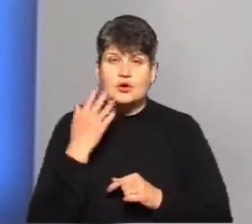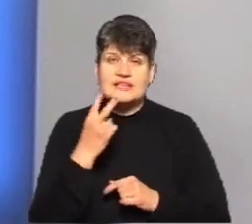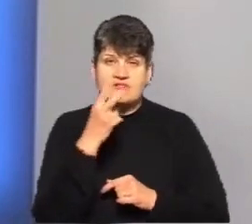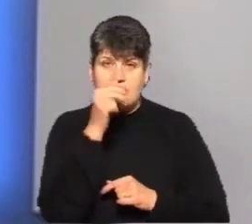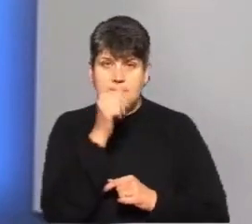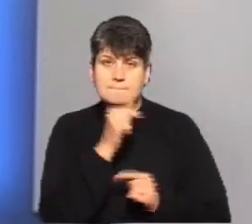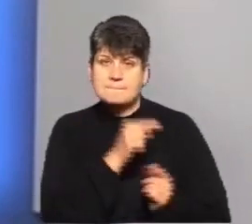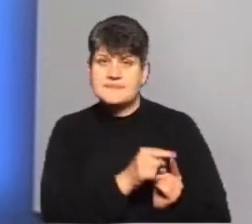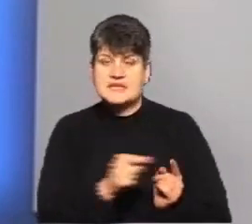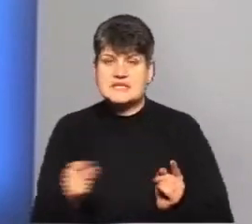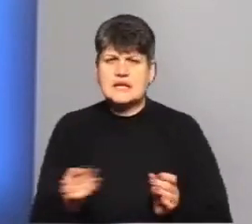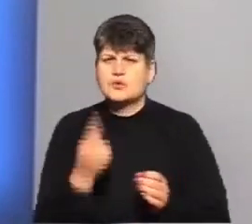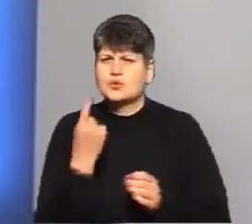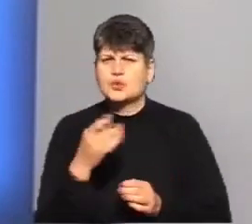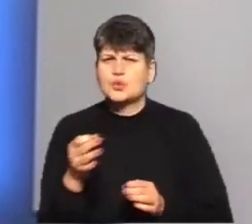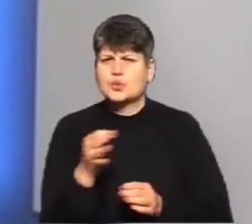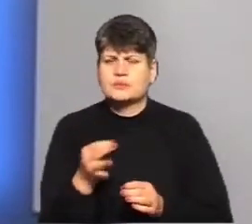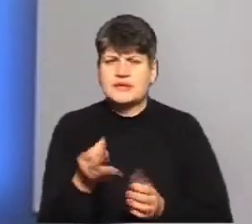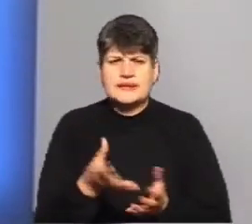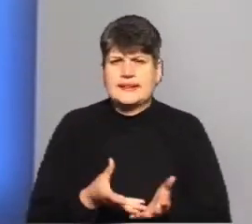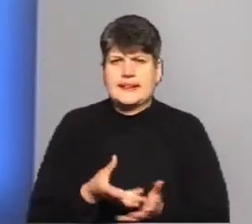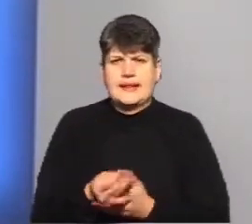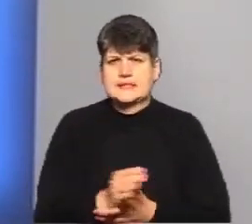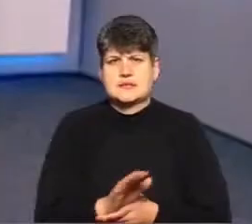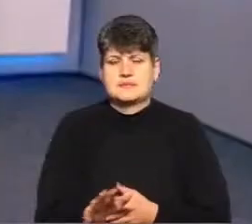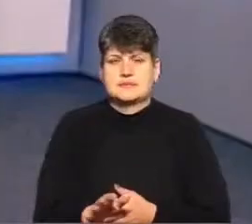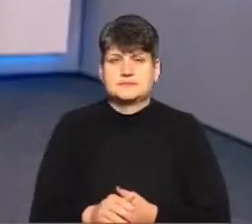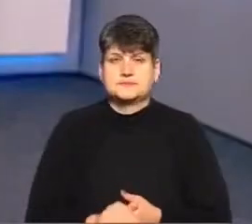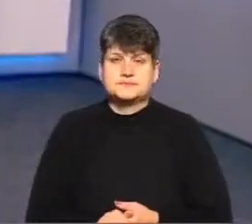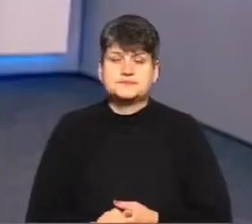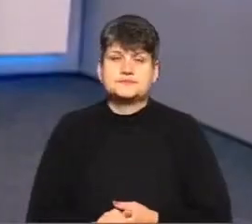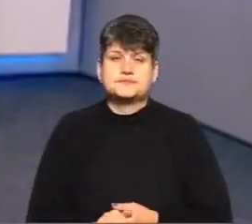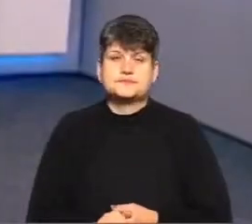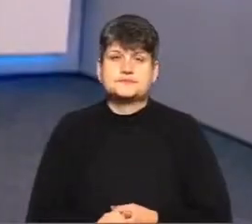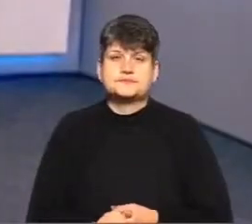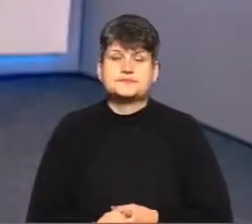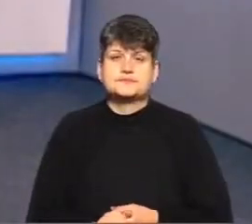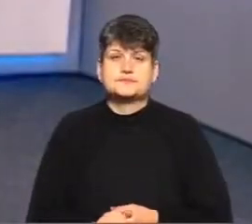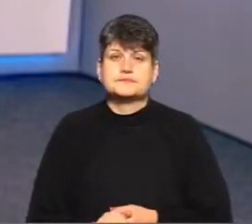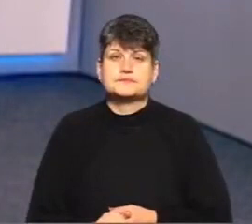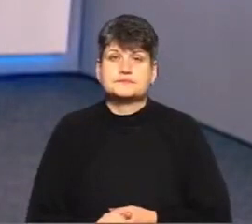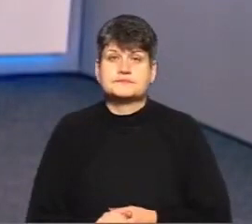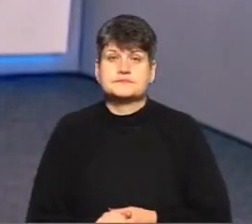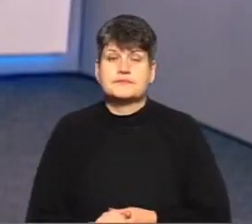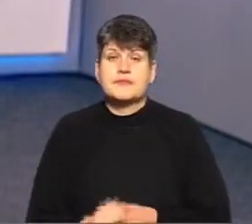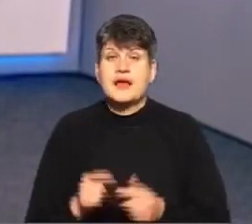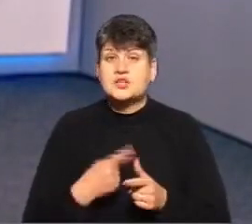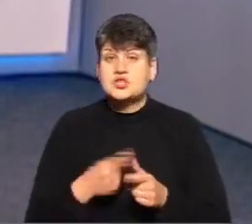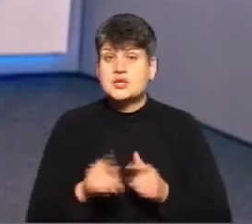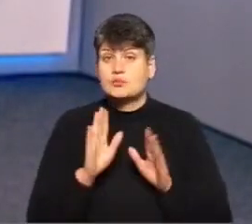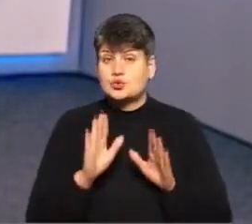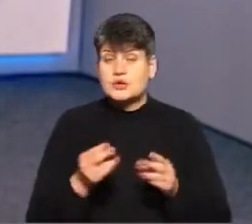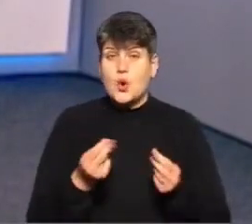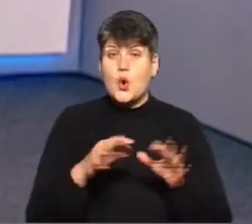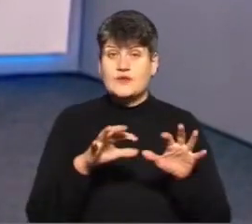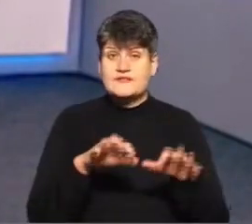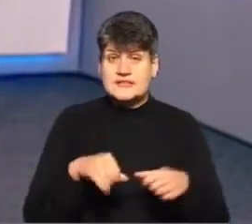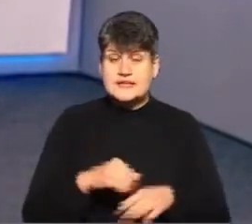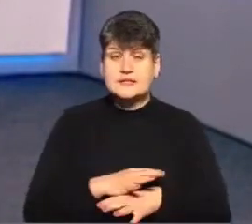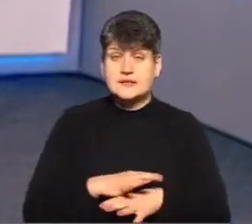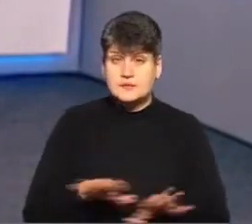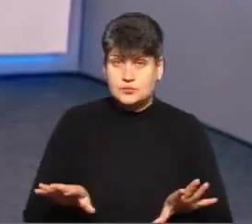жодної копійки з вашого рахунку не поступить постачальнику. А чи буде конфіскація, чи не буде, якщо вже там зайде